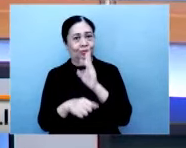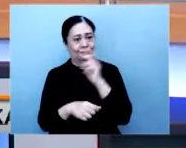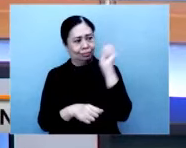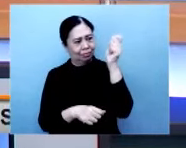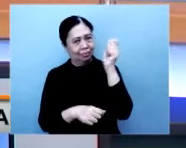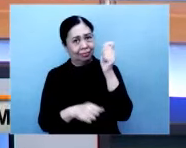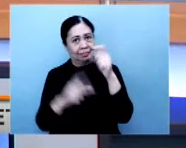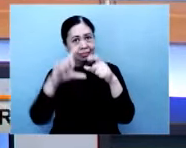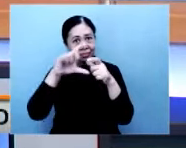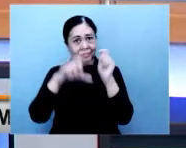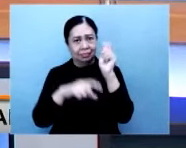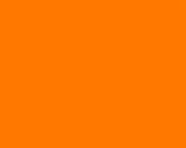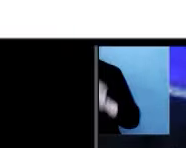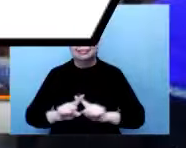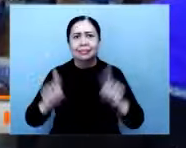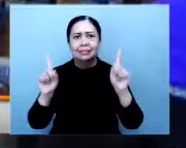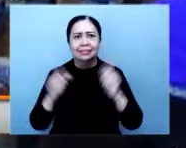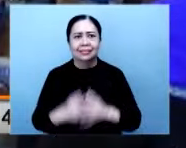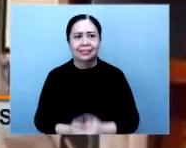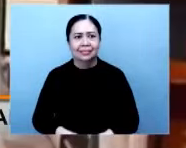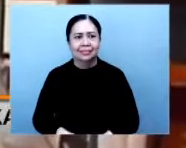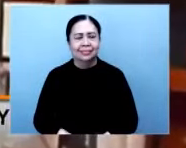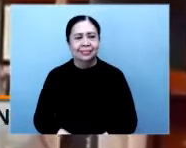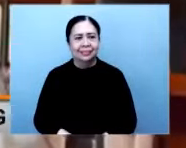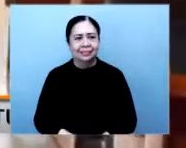holy water.